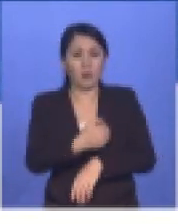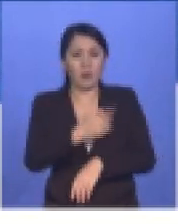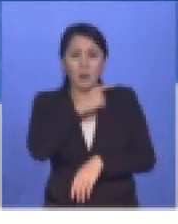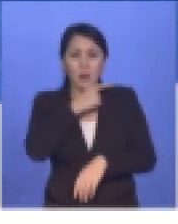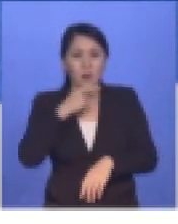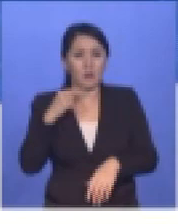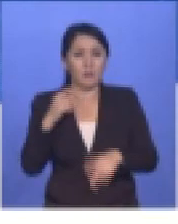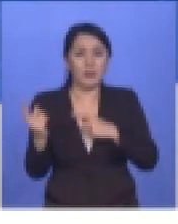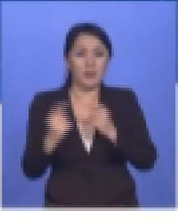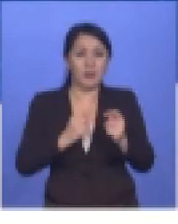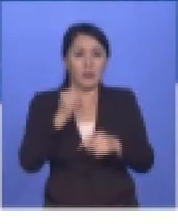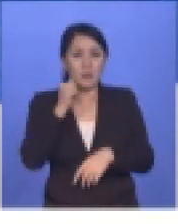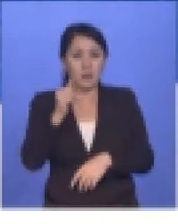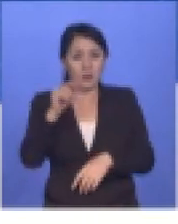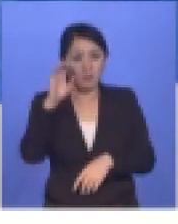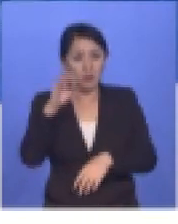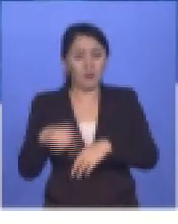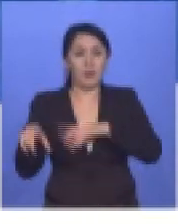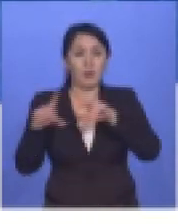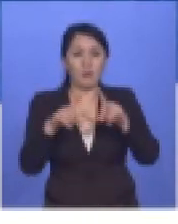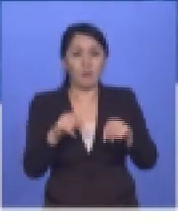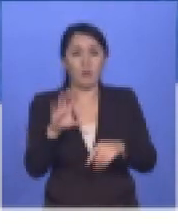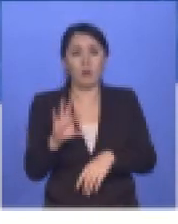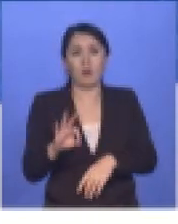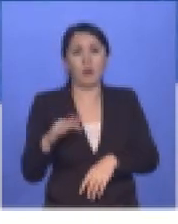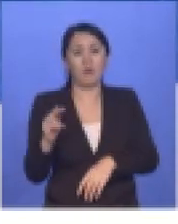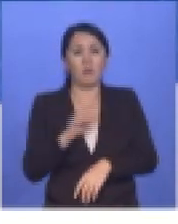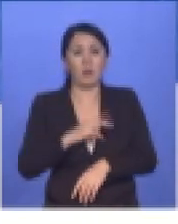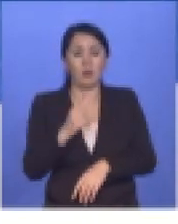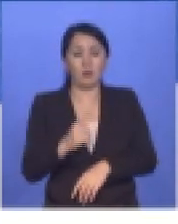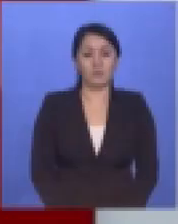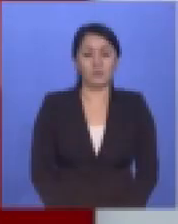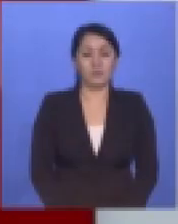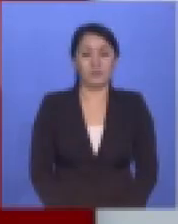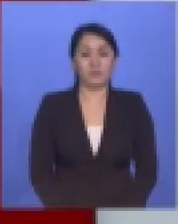жеткізген. Әрі Ресей президентінің ертең елімізге жасайтын ресми сапарына тоқталған.